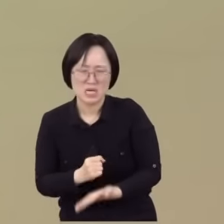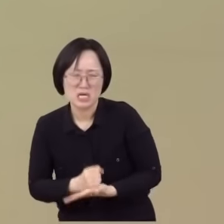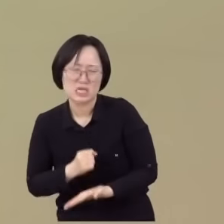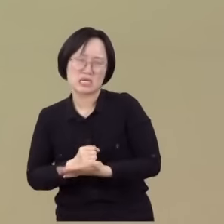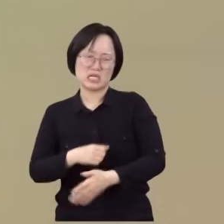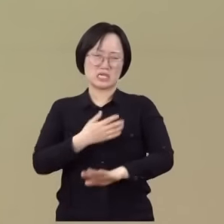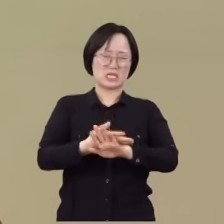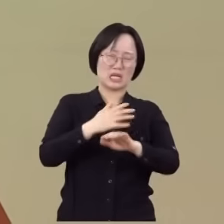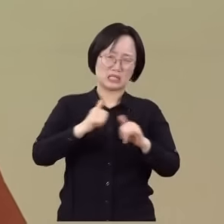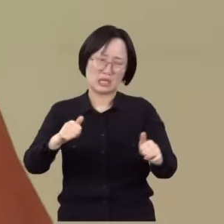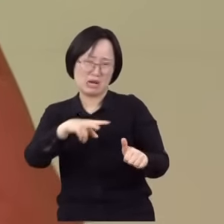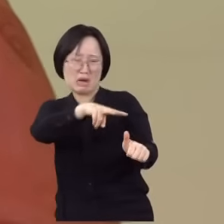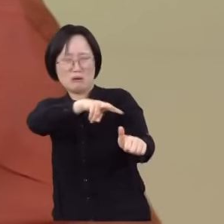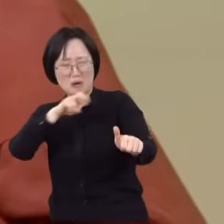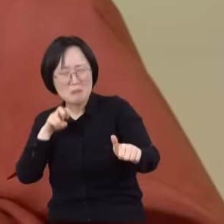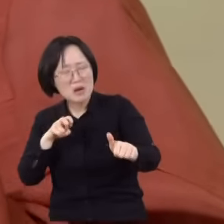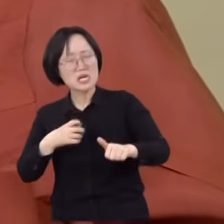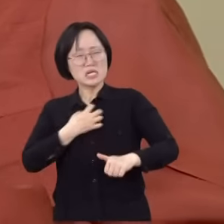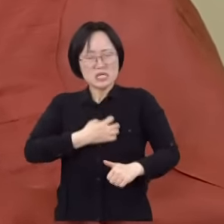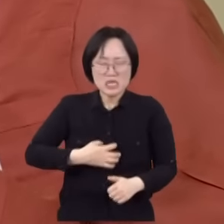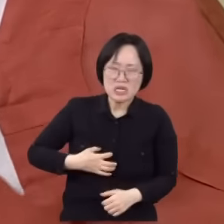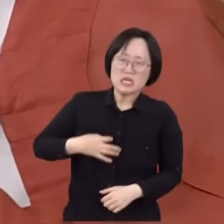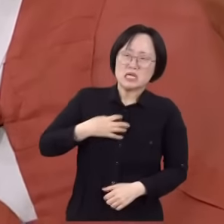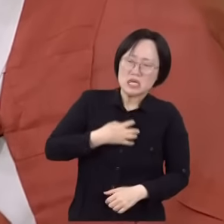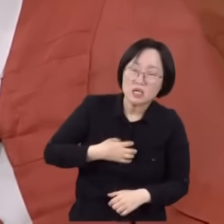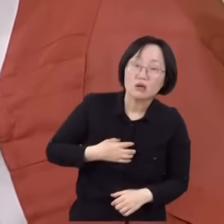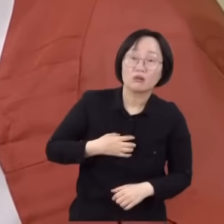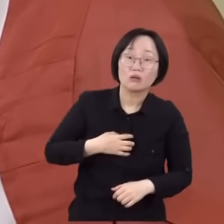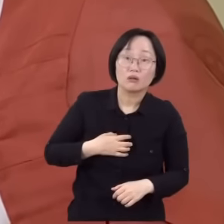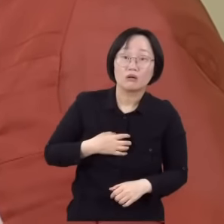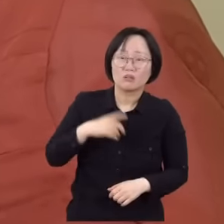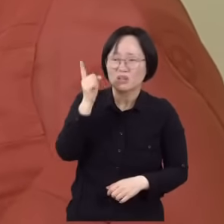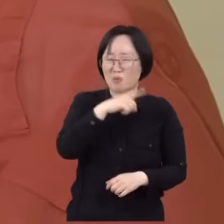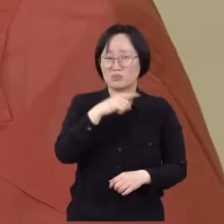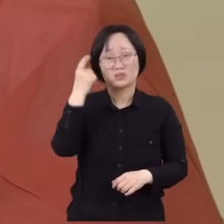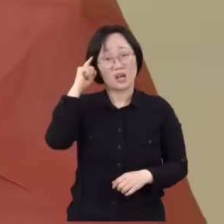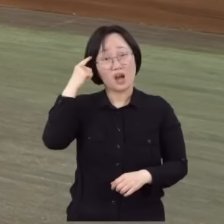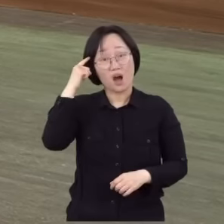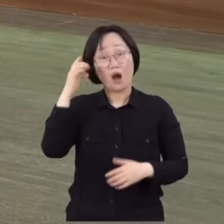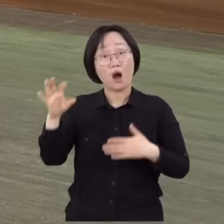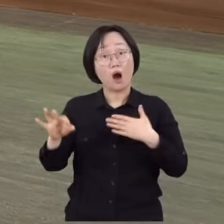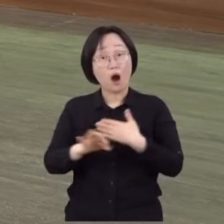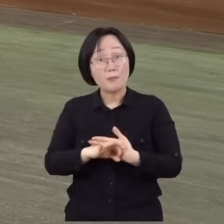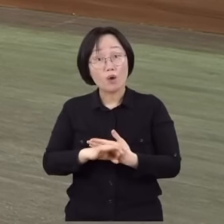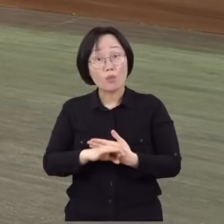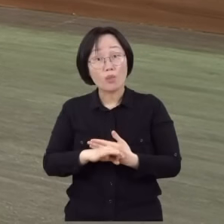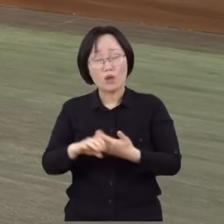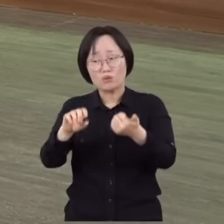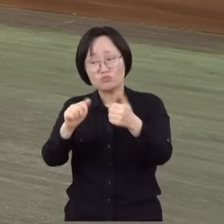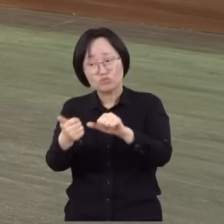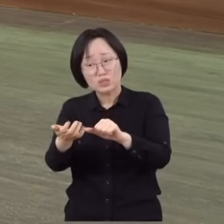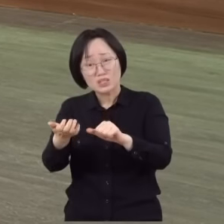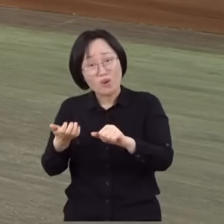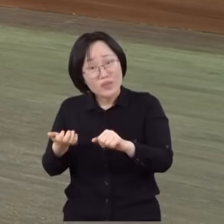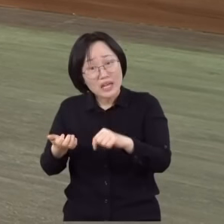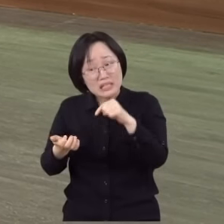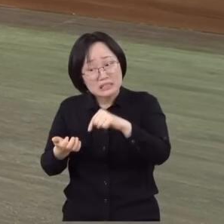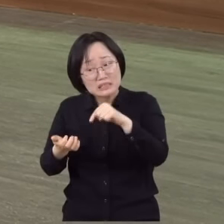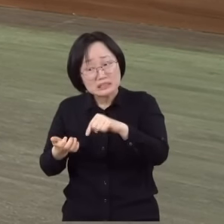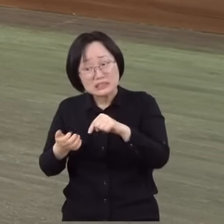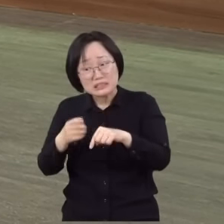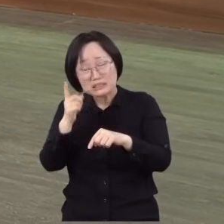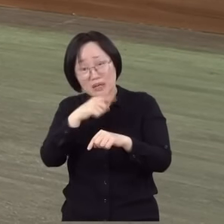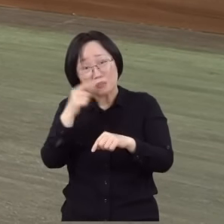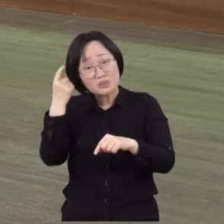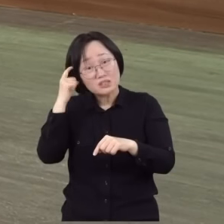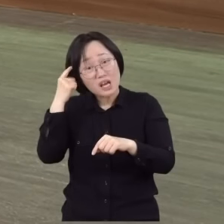원망하고 괴로워하고 막 부정적인 생각을 일으키면 그 죽기 전에 그 부정적인